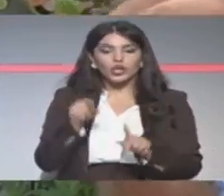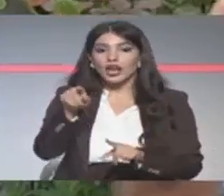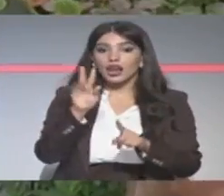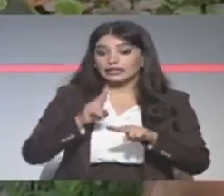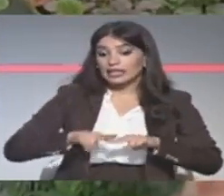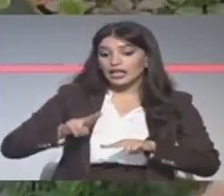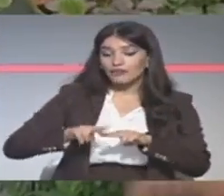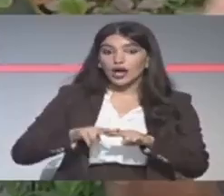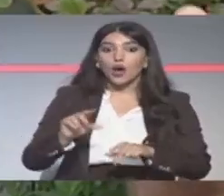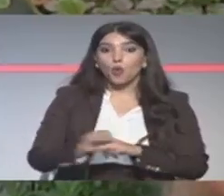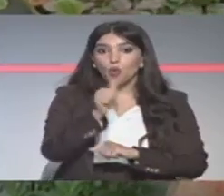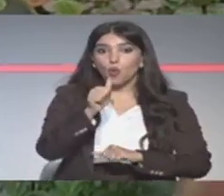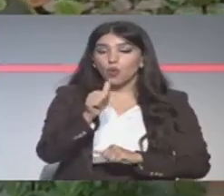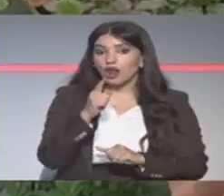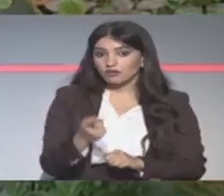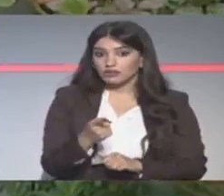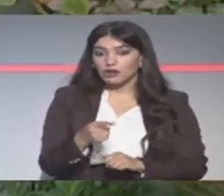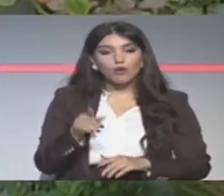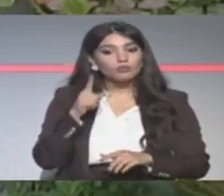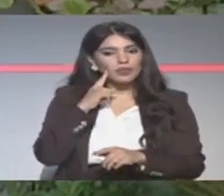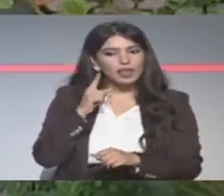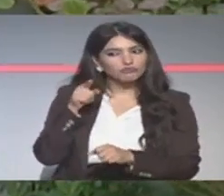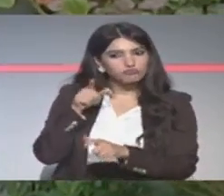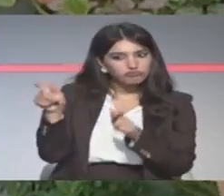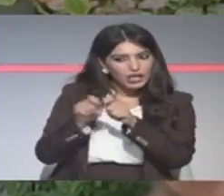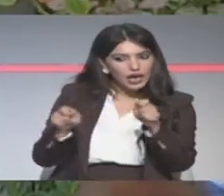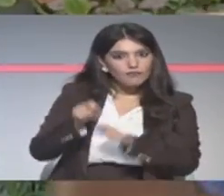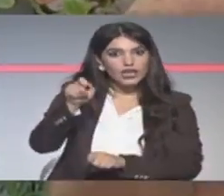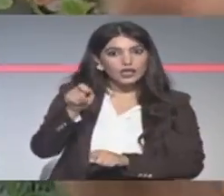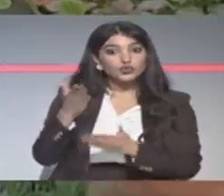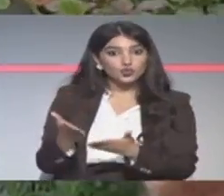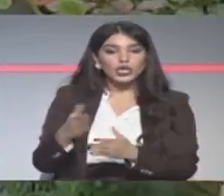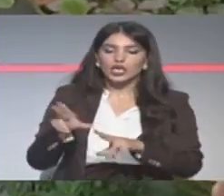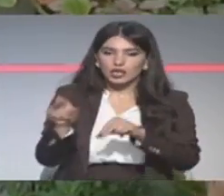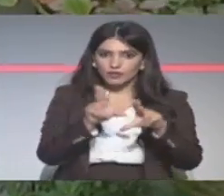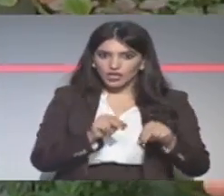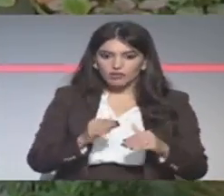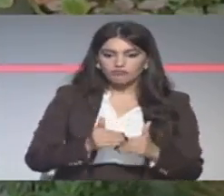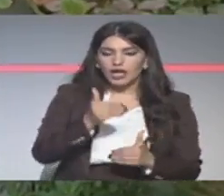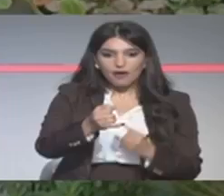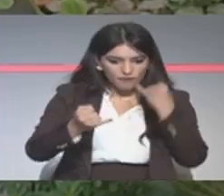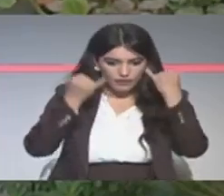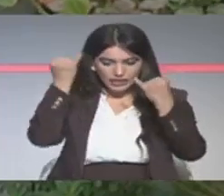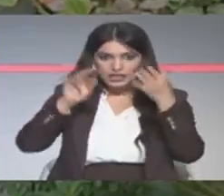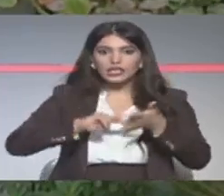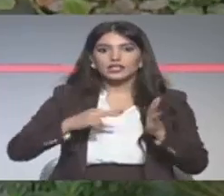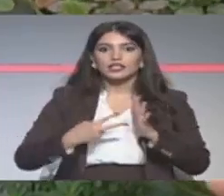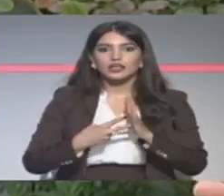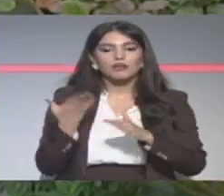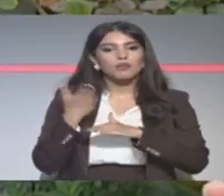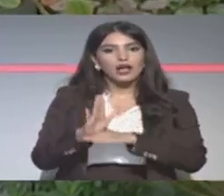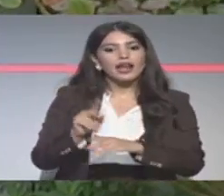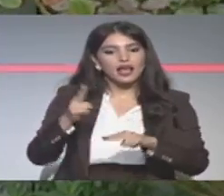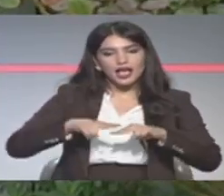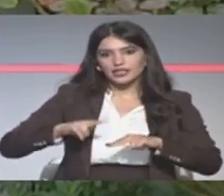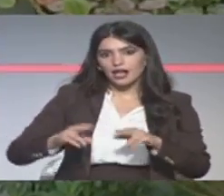المضامين هذه أولا عبر نقدها نقدا موضوعيا، وكذلك نمر فيما بعد إلى اقتراح آليات من أجل التجويد